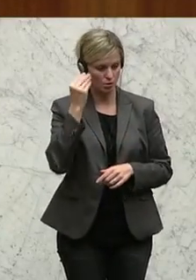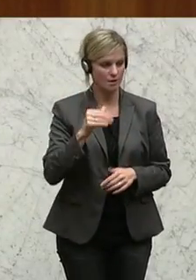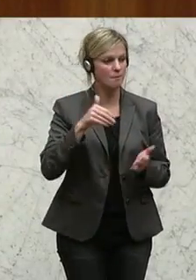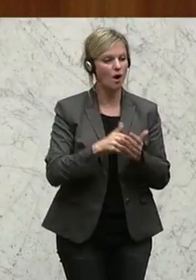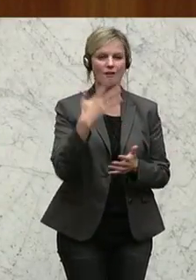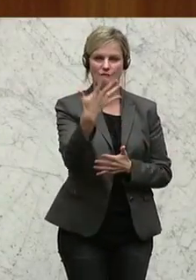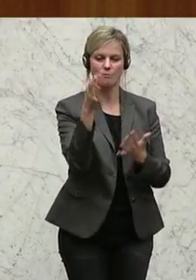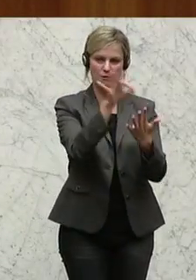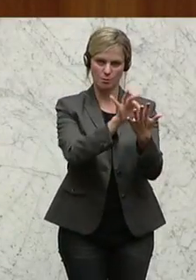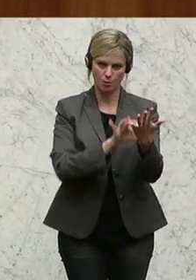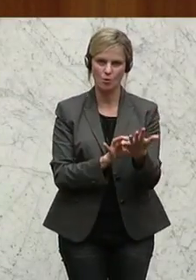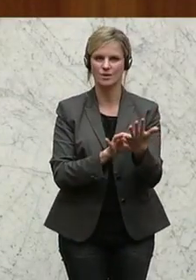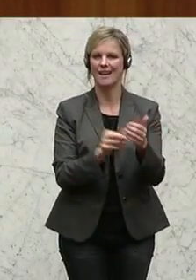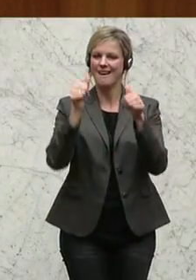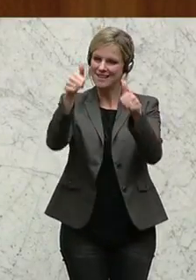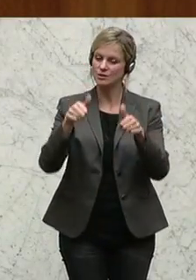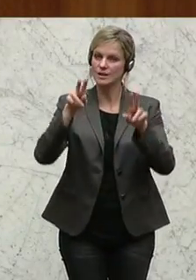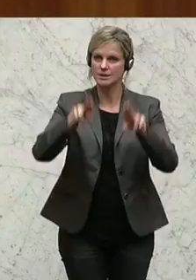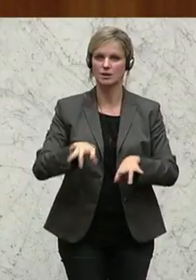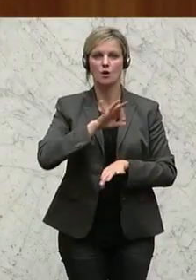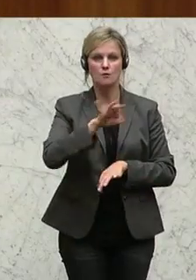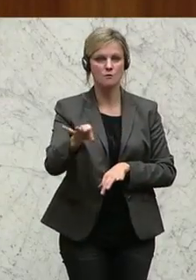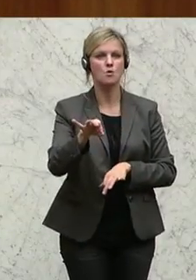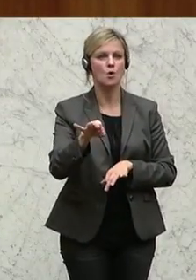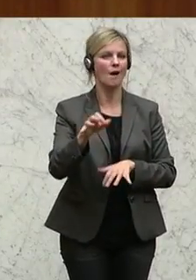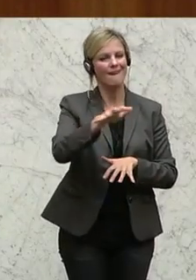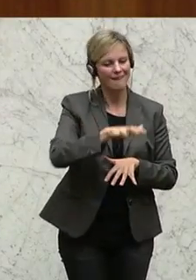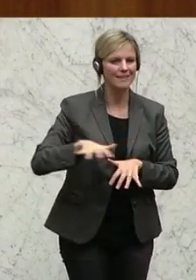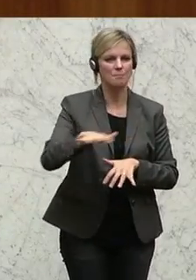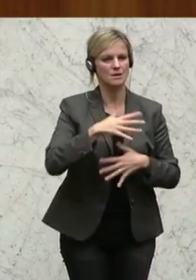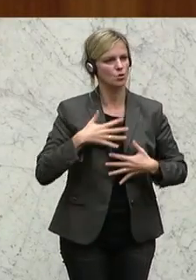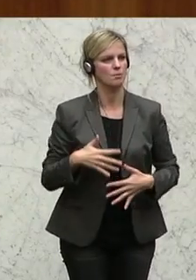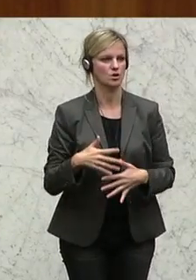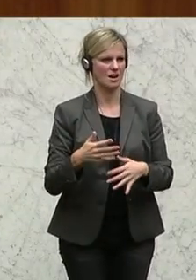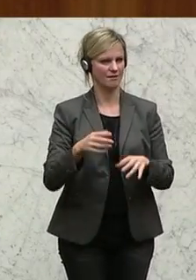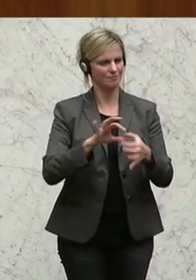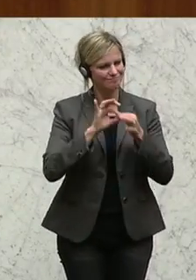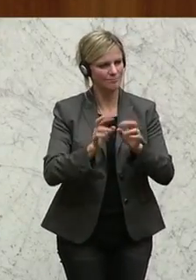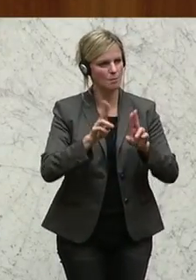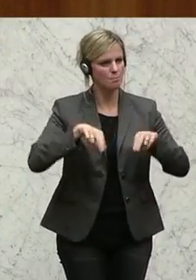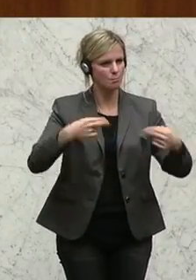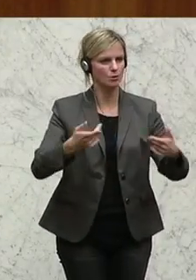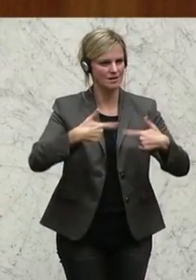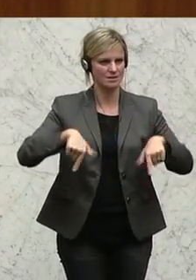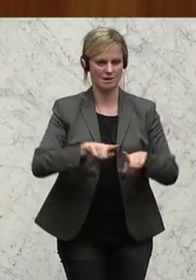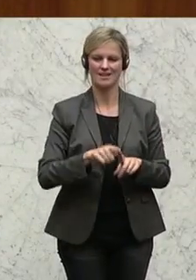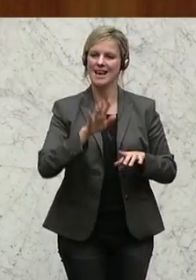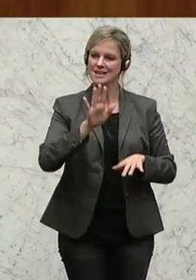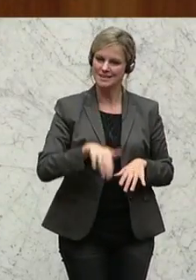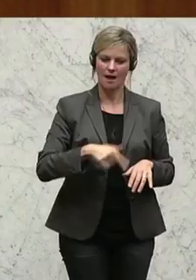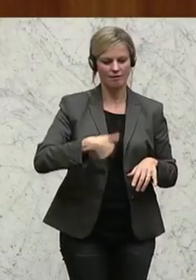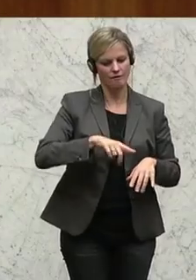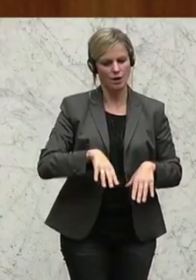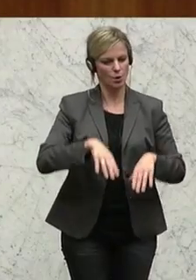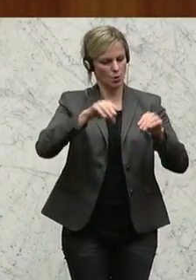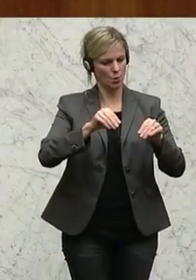ein Insolvenzrecht für Gebietskörperschaften, auch Bundesländer. Das ist seit Beginn unserer Bewegung eine Forderung der NEOS, und